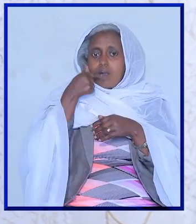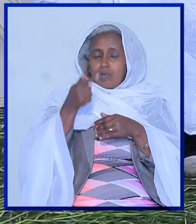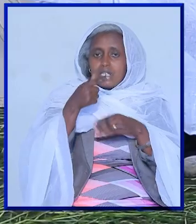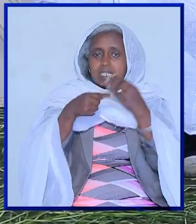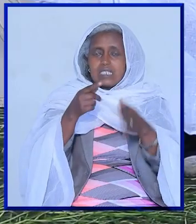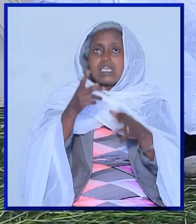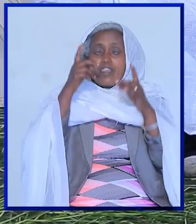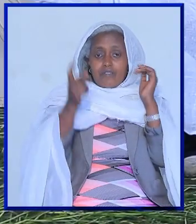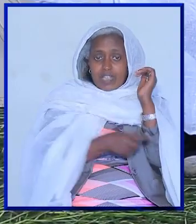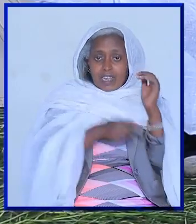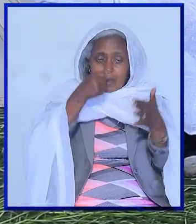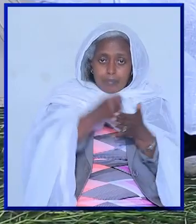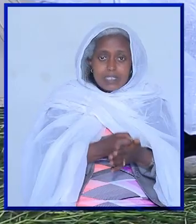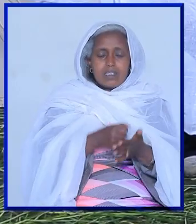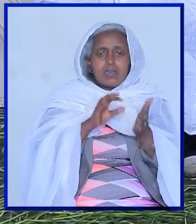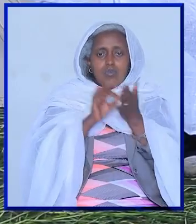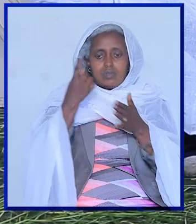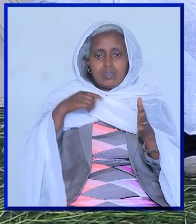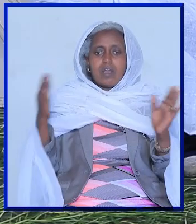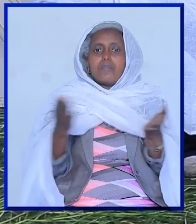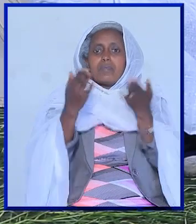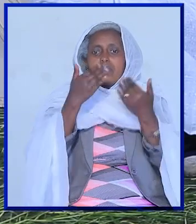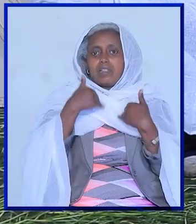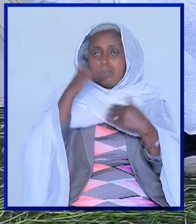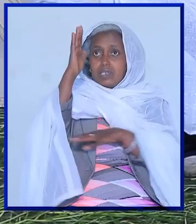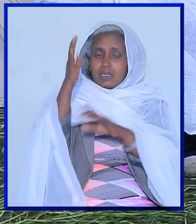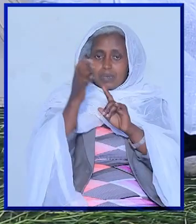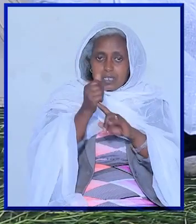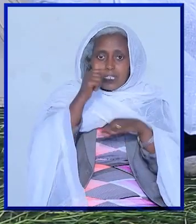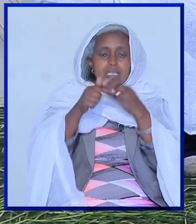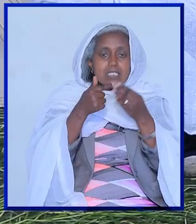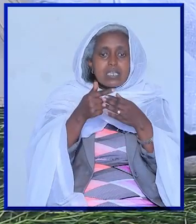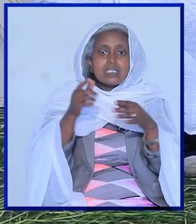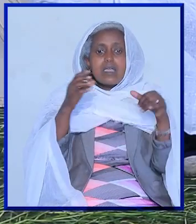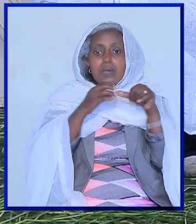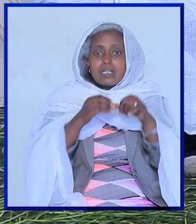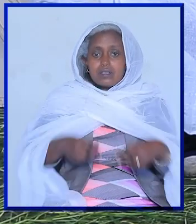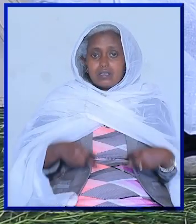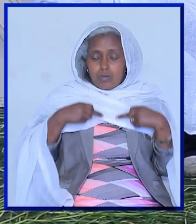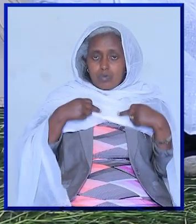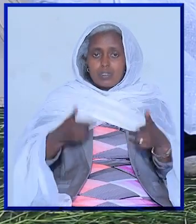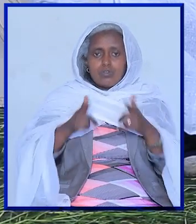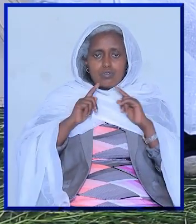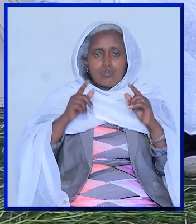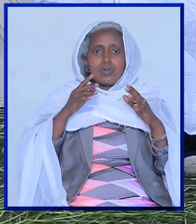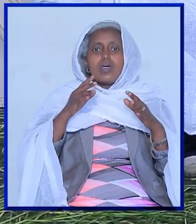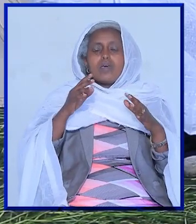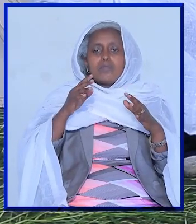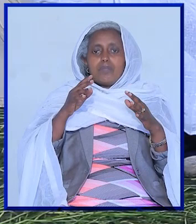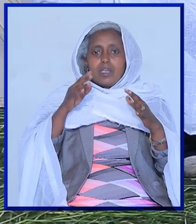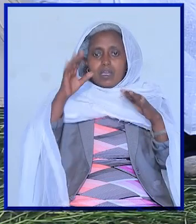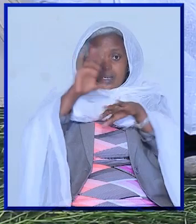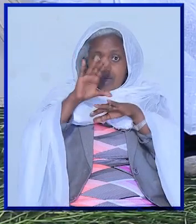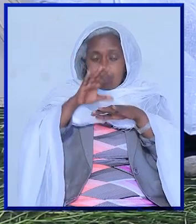በጸና ቁጥር እኛም መበርታት አለብን እግዚአብሔርን ይዘን። ስለዚህ በክርስትናውም ህይወት ስንኖር በምነናውም ህይወት ስንኖር